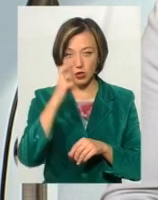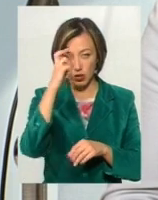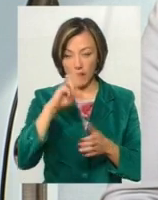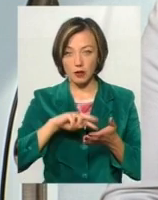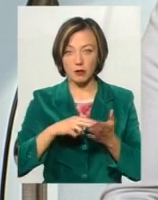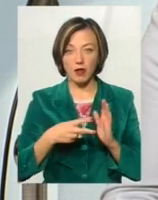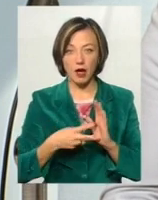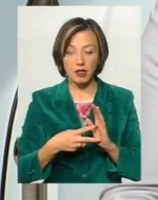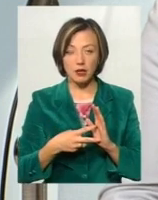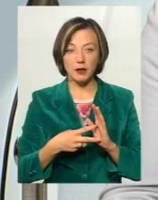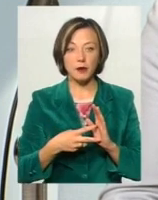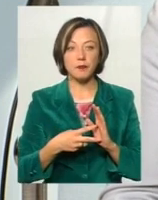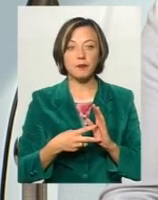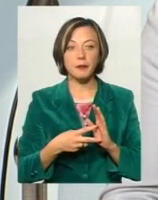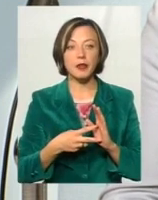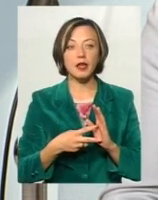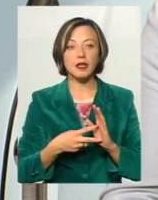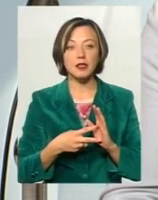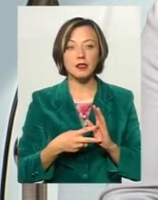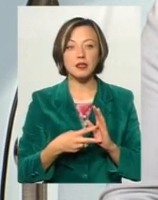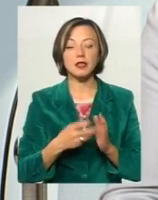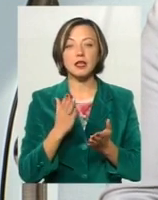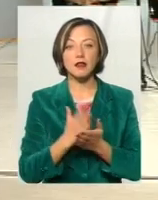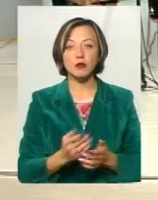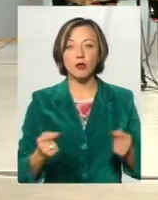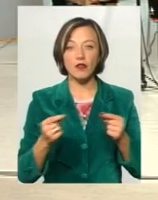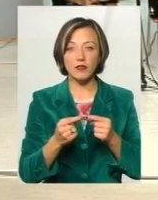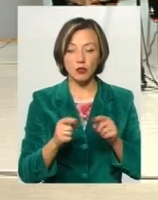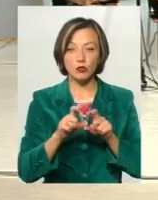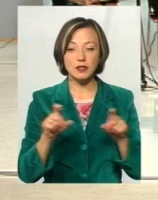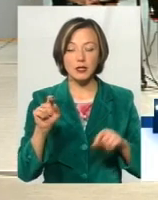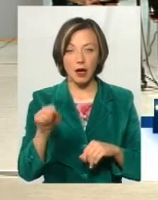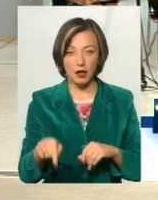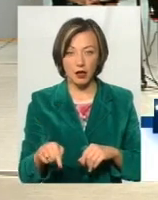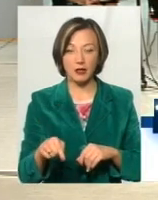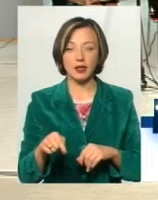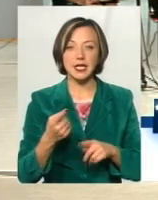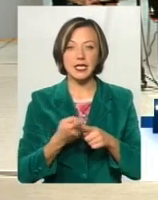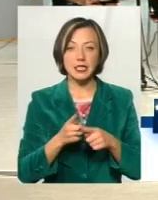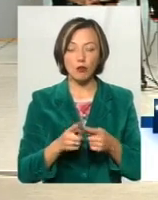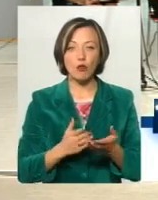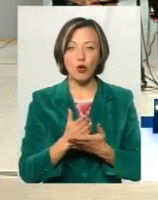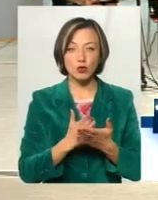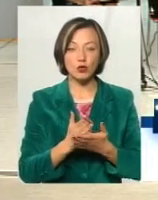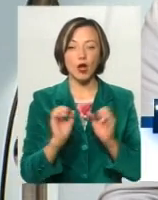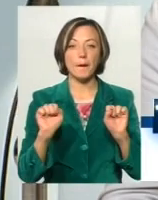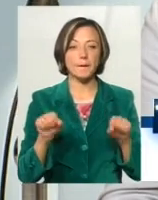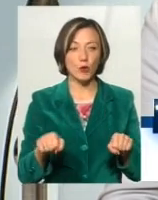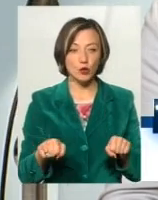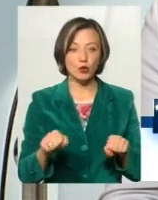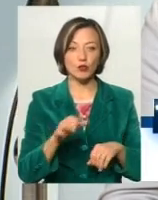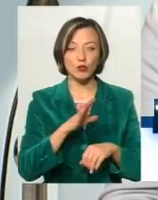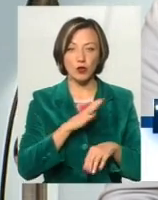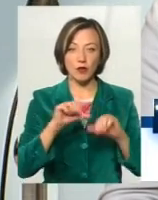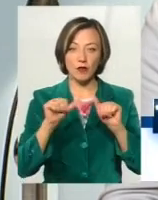і навчальні плани, які є в відповідному навчальному закладі. Вони можуть бути